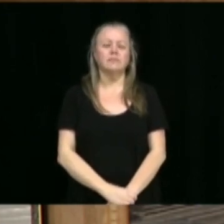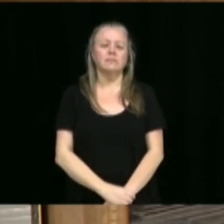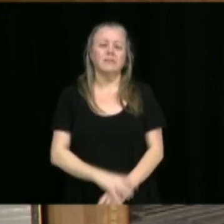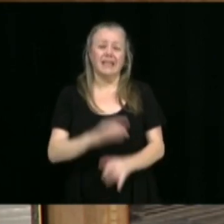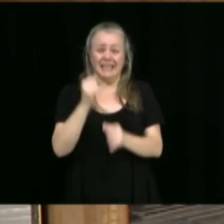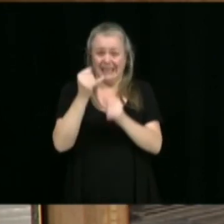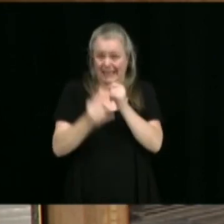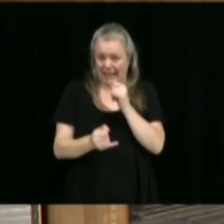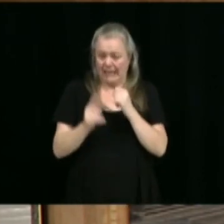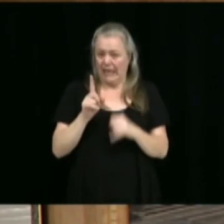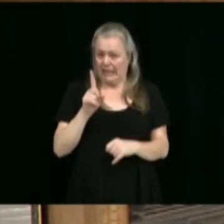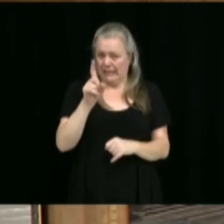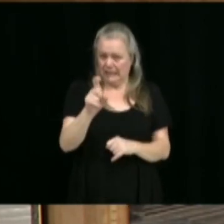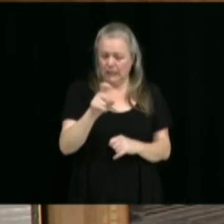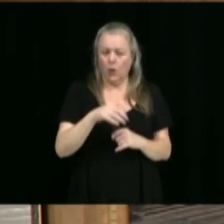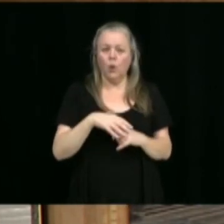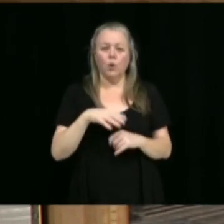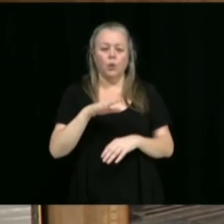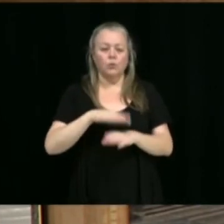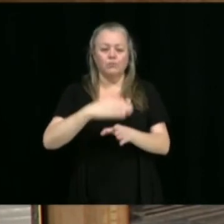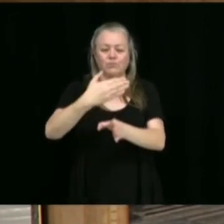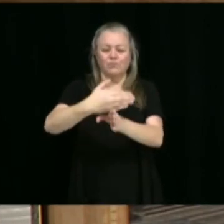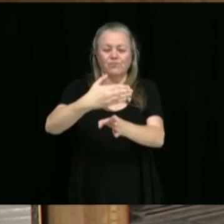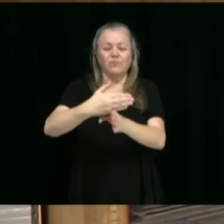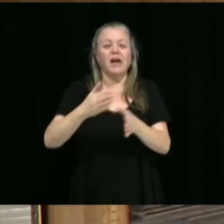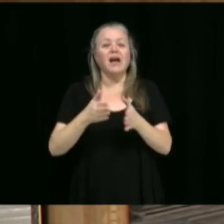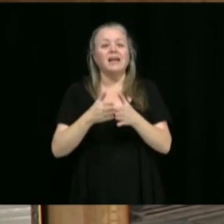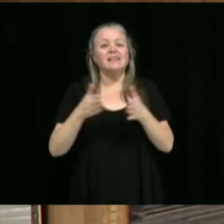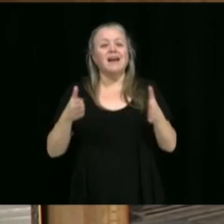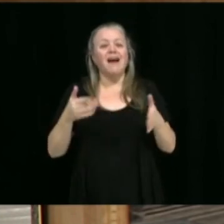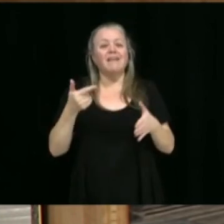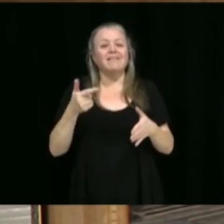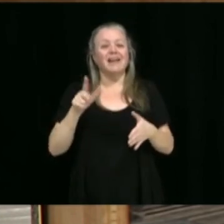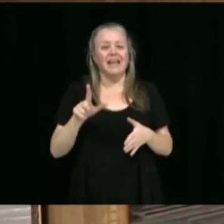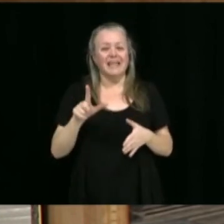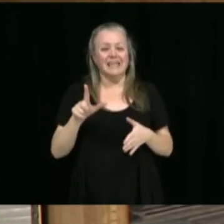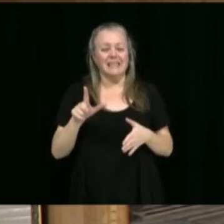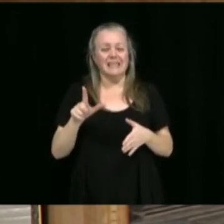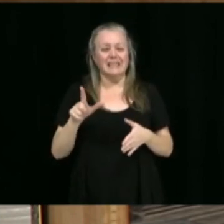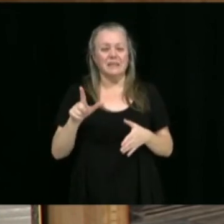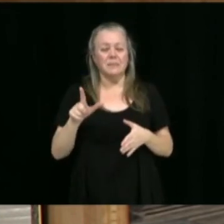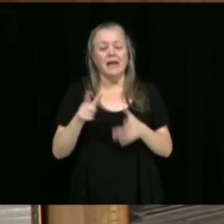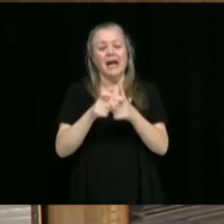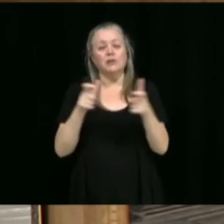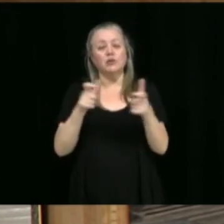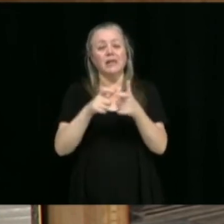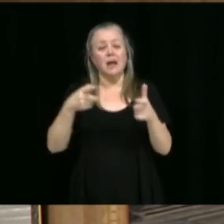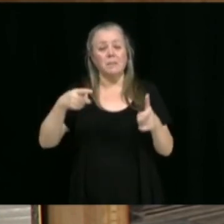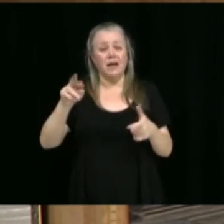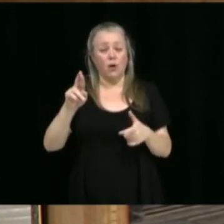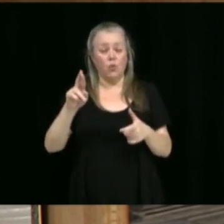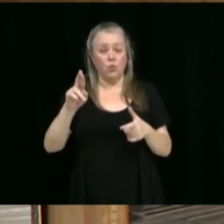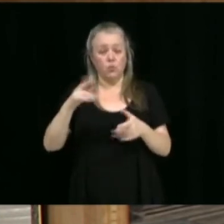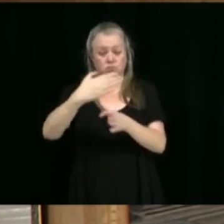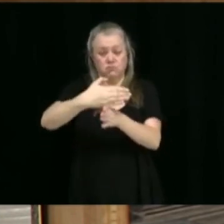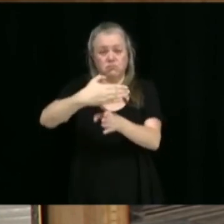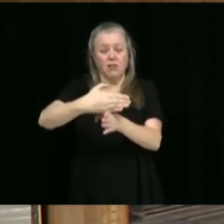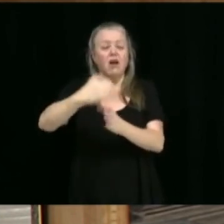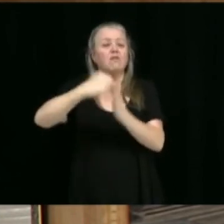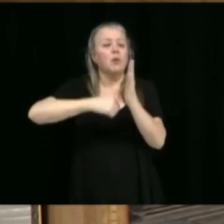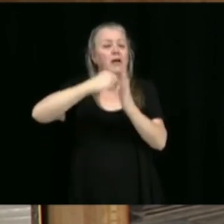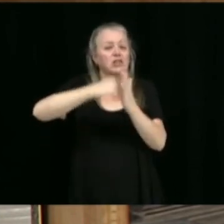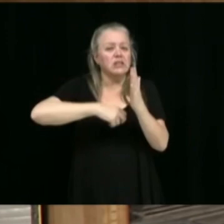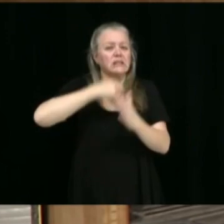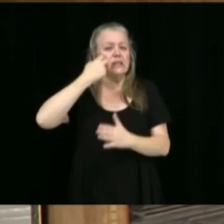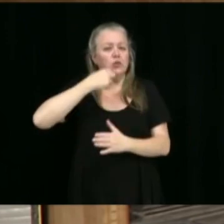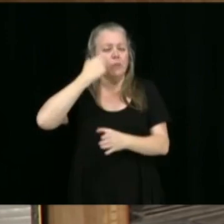Mon 4e point, c'est l'intersection de la grande ligne et industrielle, Pierre-Roux. Dans le fond, la fromagerie, le